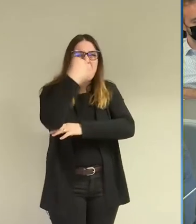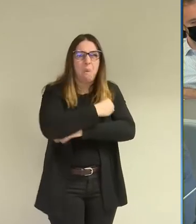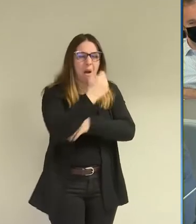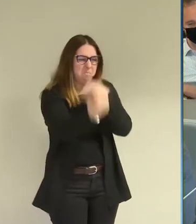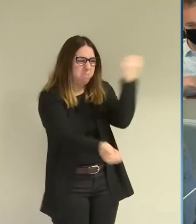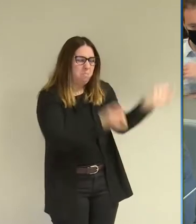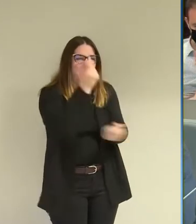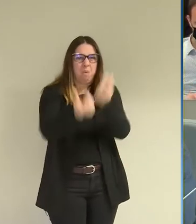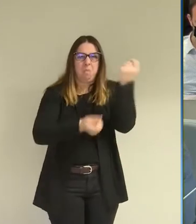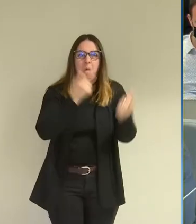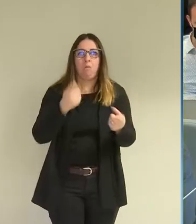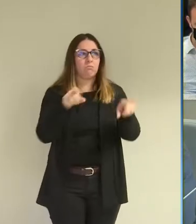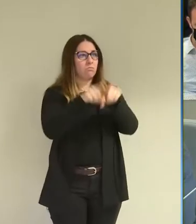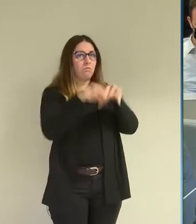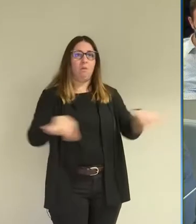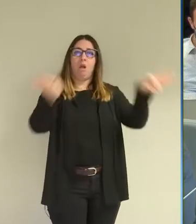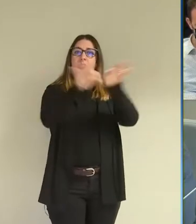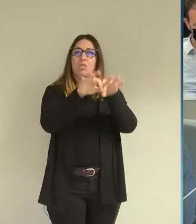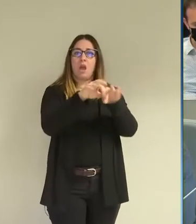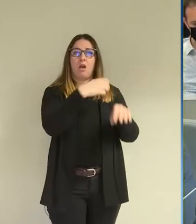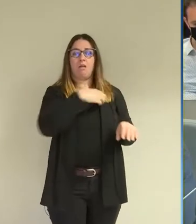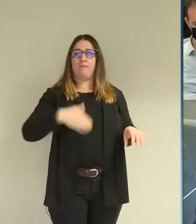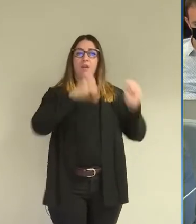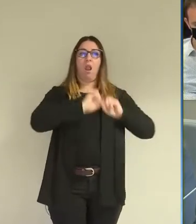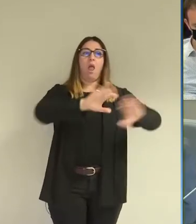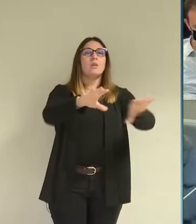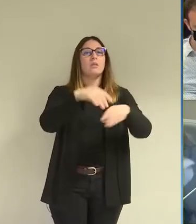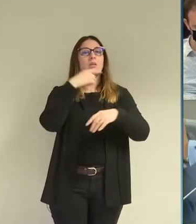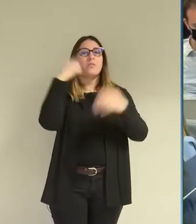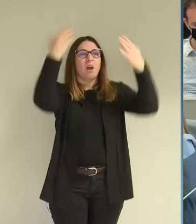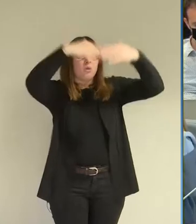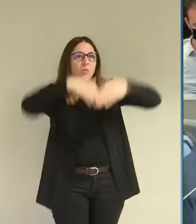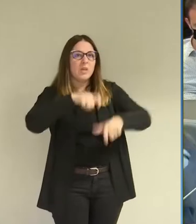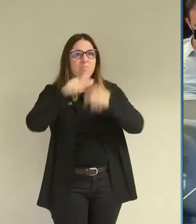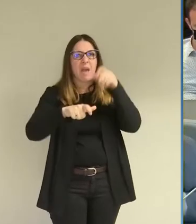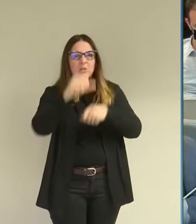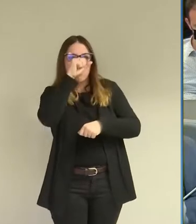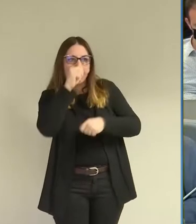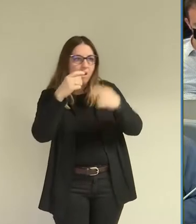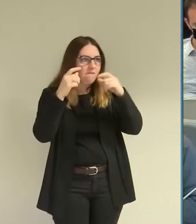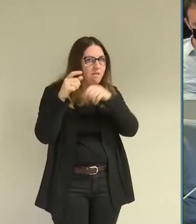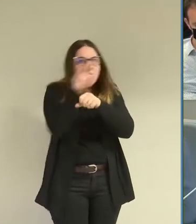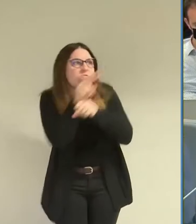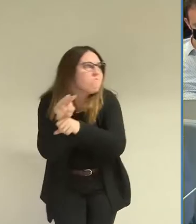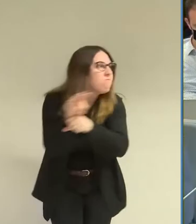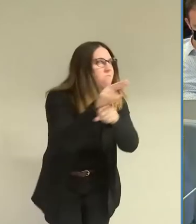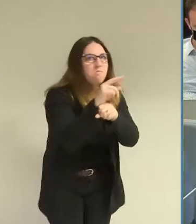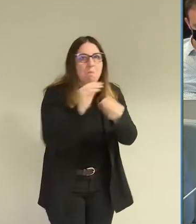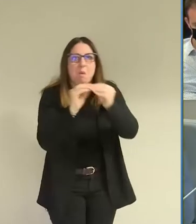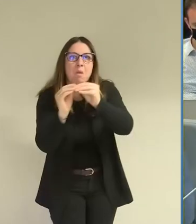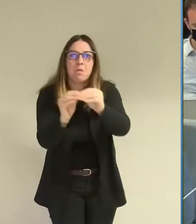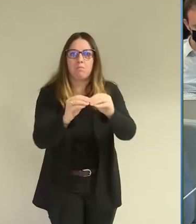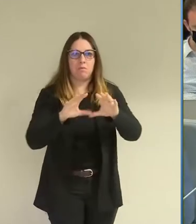est laissé à l'abandon sans projet et fait l'objet de rendez vous nocturne pour les voyeurs déviants sexuels quelle est votre position monsieur le maire